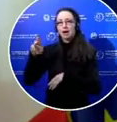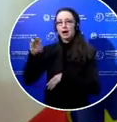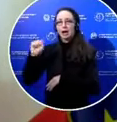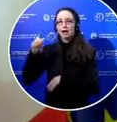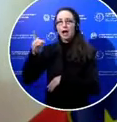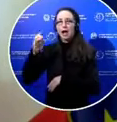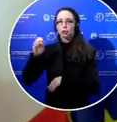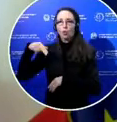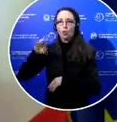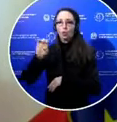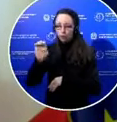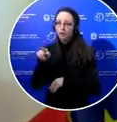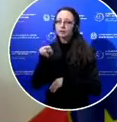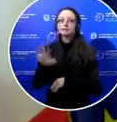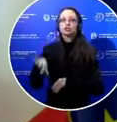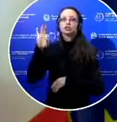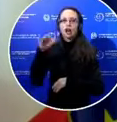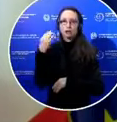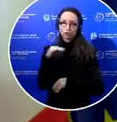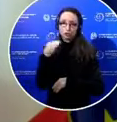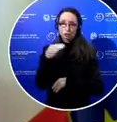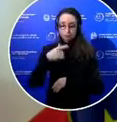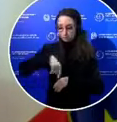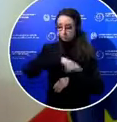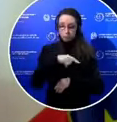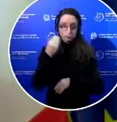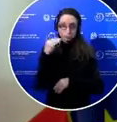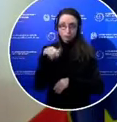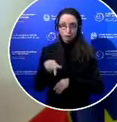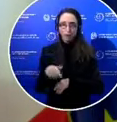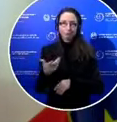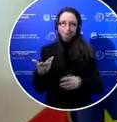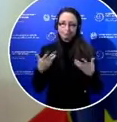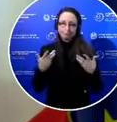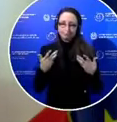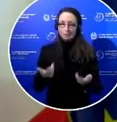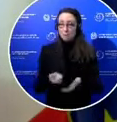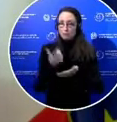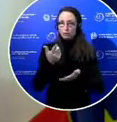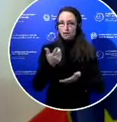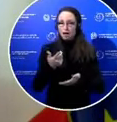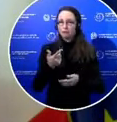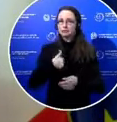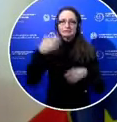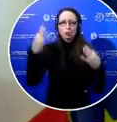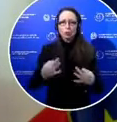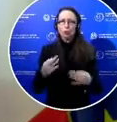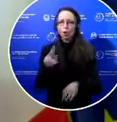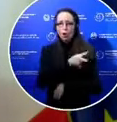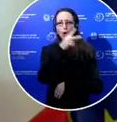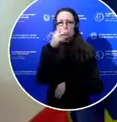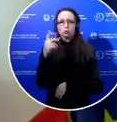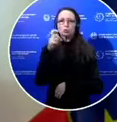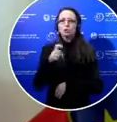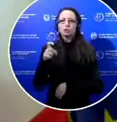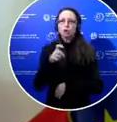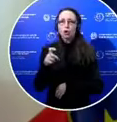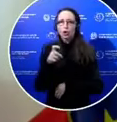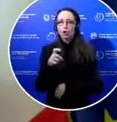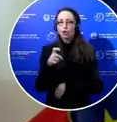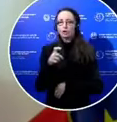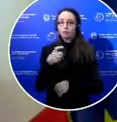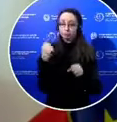me e per noi a Genova è una cosa molto importante e sono convinto che saranno due giornate assolutamente